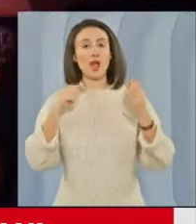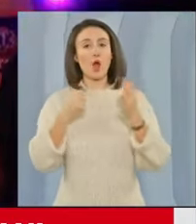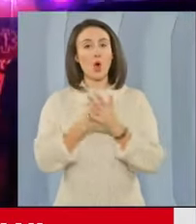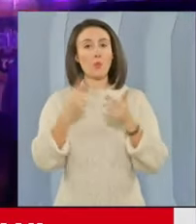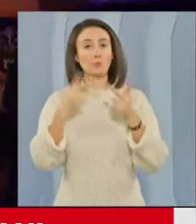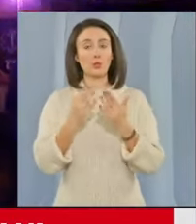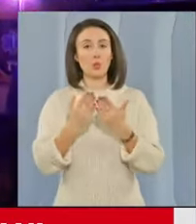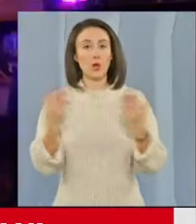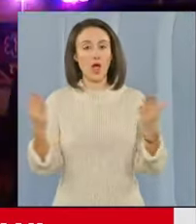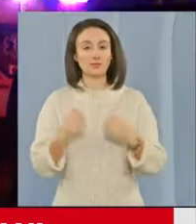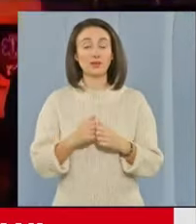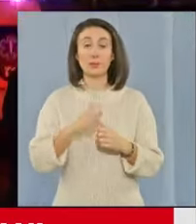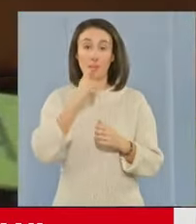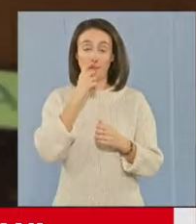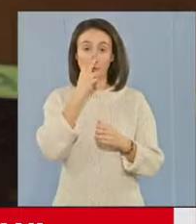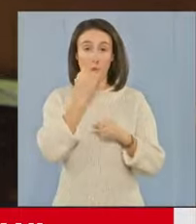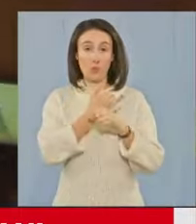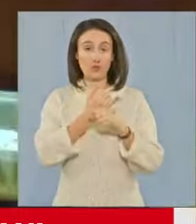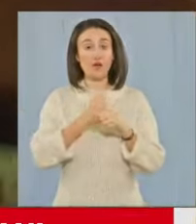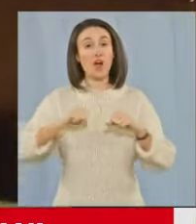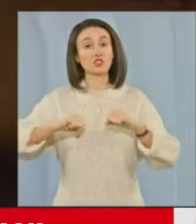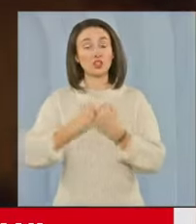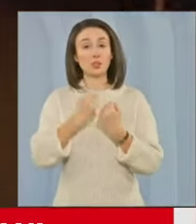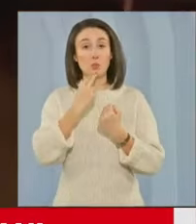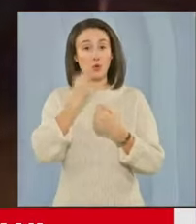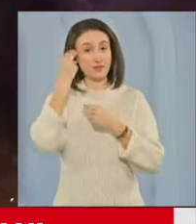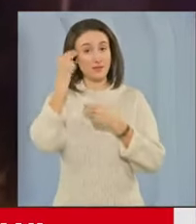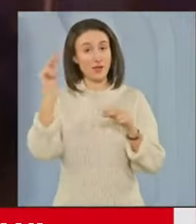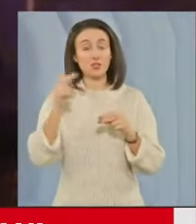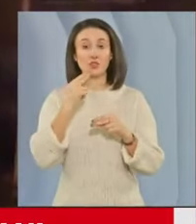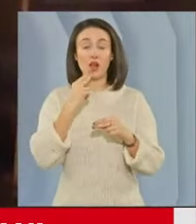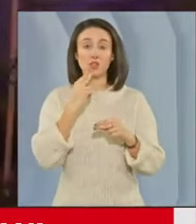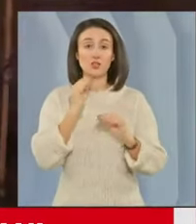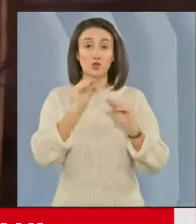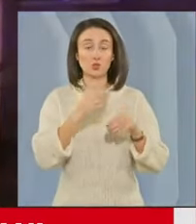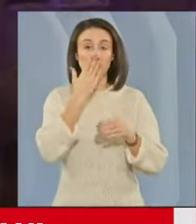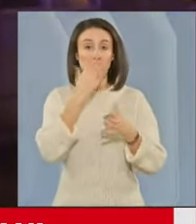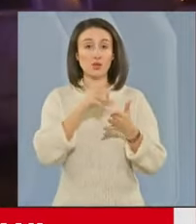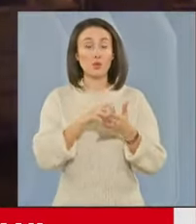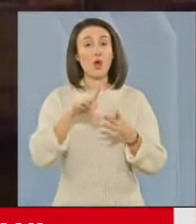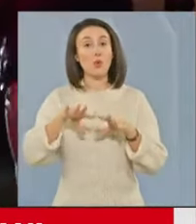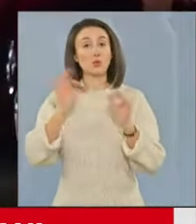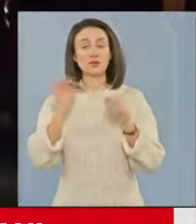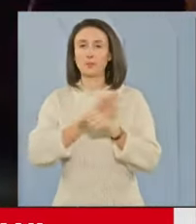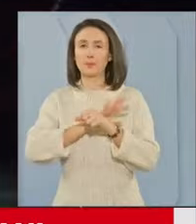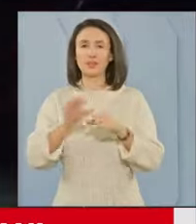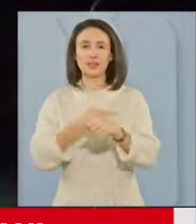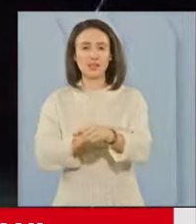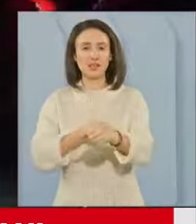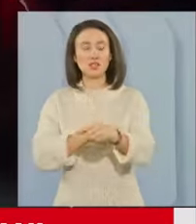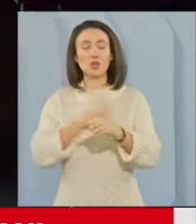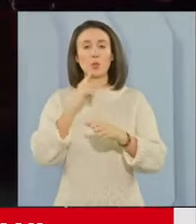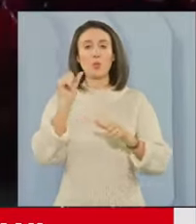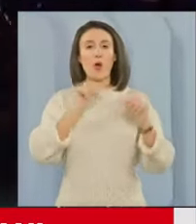într-un gard metalic. Bărbatul a sesizat accidentul la poliție, iar agenții deplasați la fața locului l-au găsit plin de sânge și cu